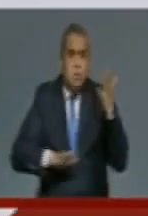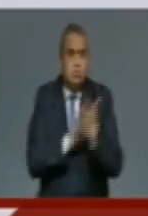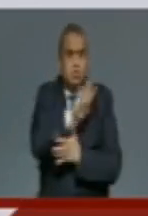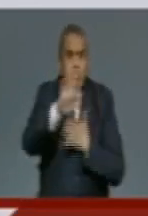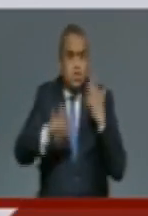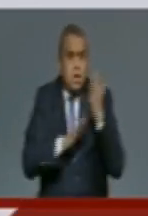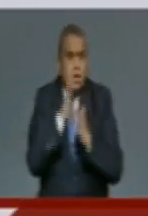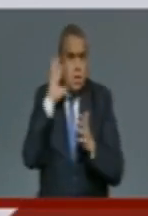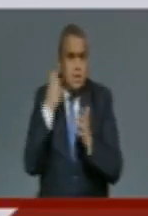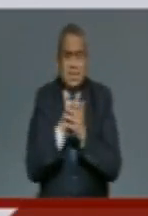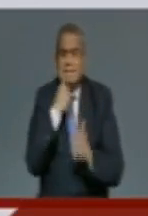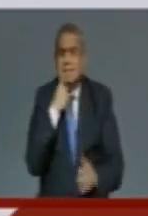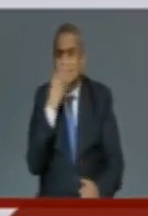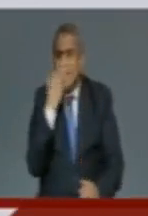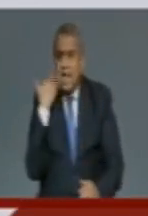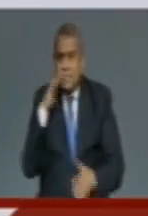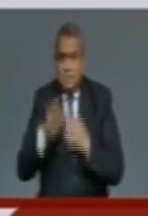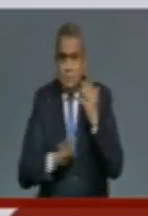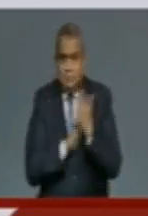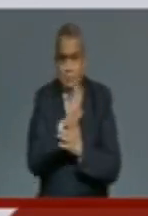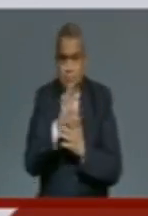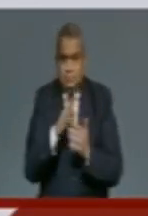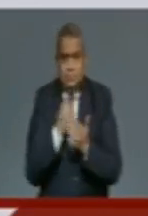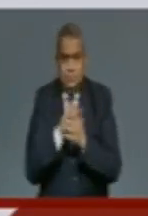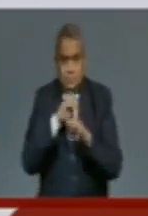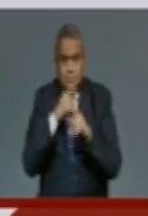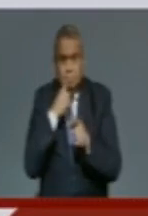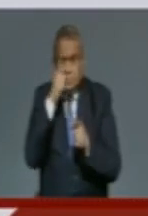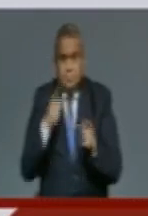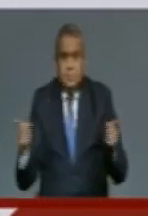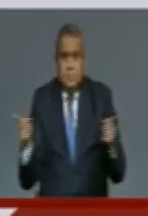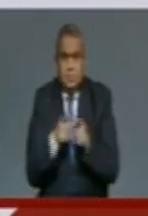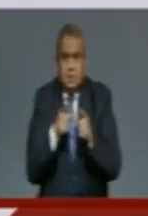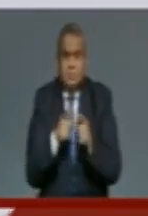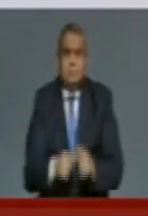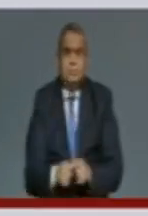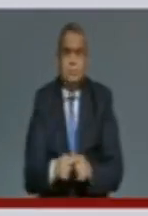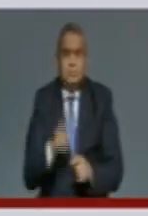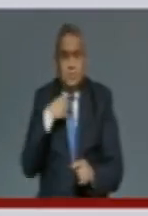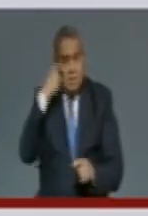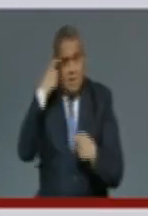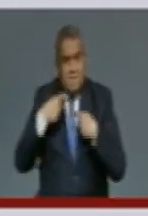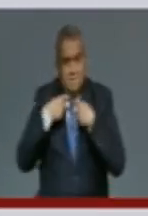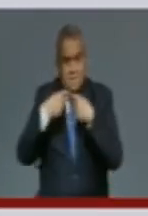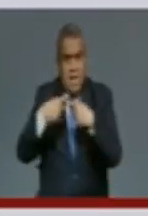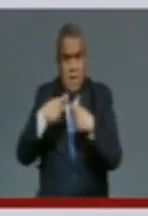خلال 3 سنين اللي فاتوا انا اقدر اقول ببساطة ان احنا محتاجين تفاهم من جانب